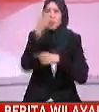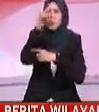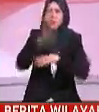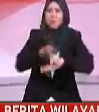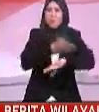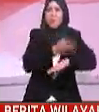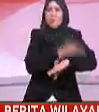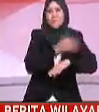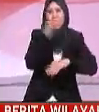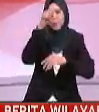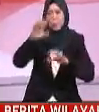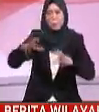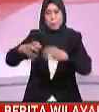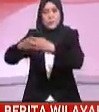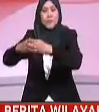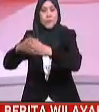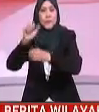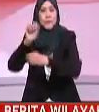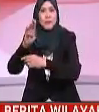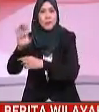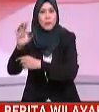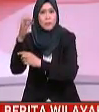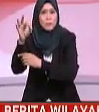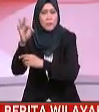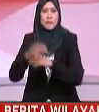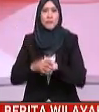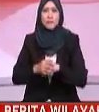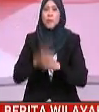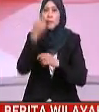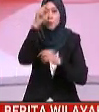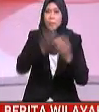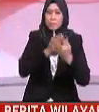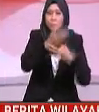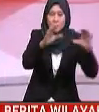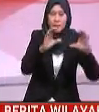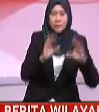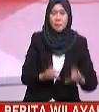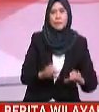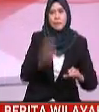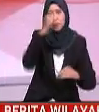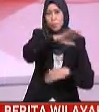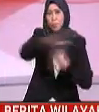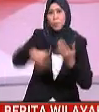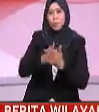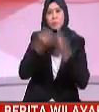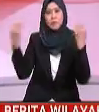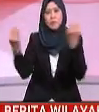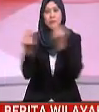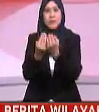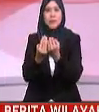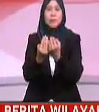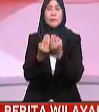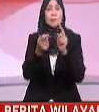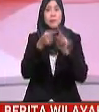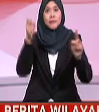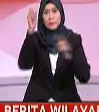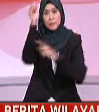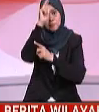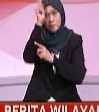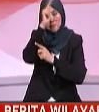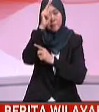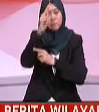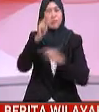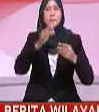Ejen Basmi COVID-19 ABC-19. Ini menerusi pendekatan Whole of Society yang digerakkan agensi kerajaan,